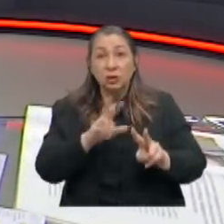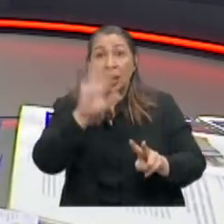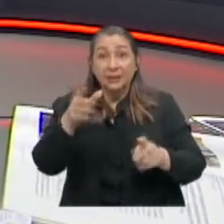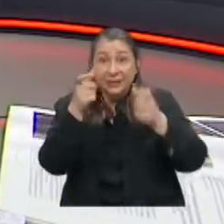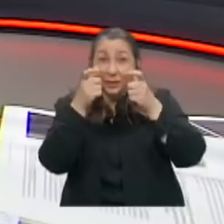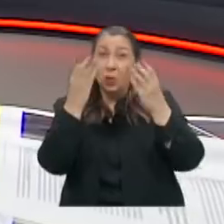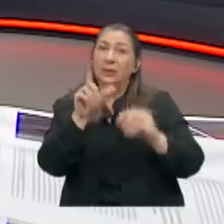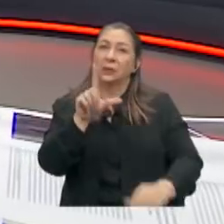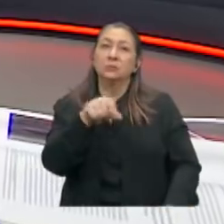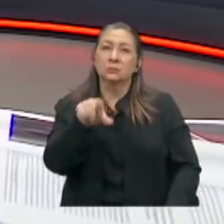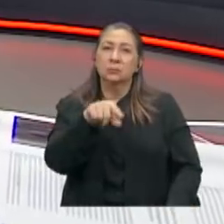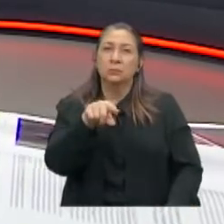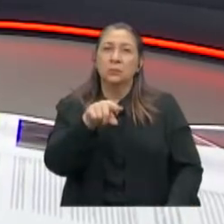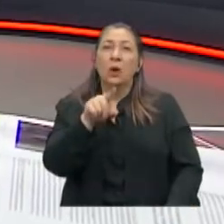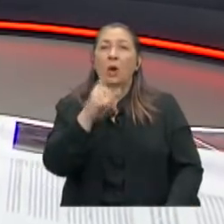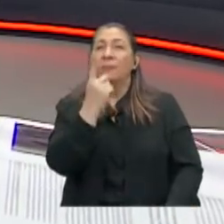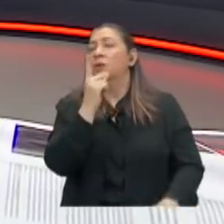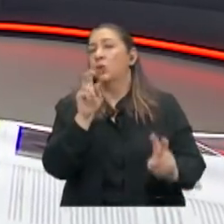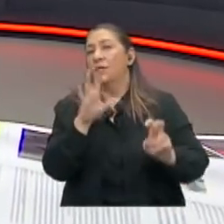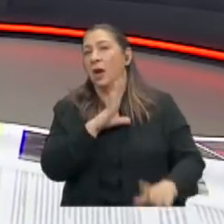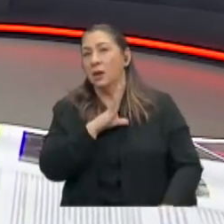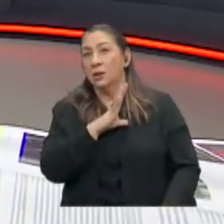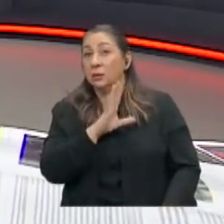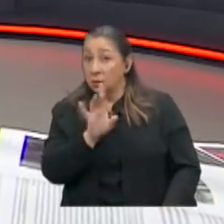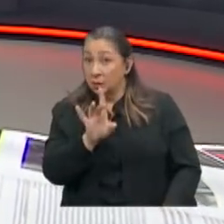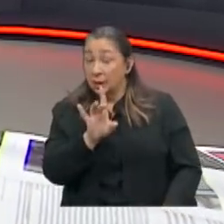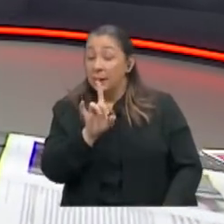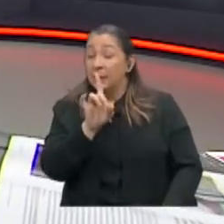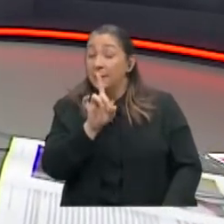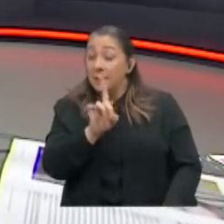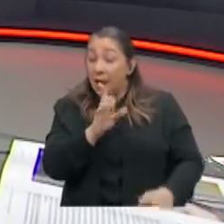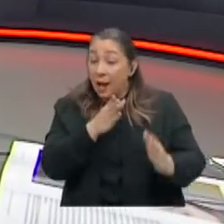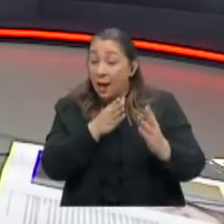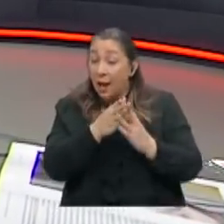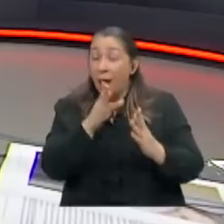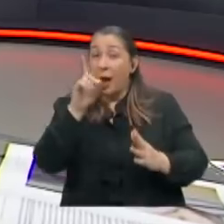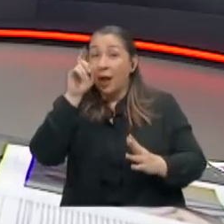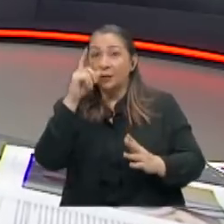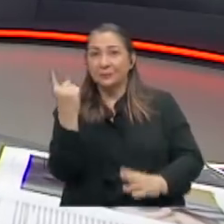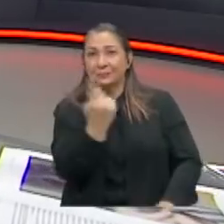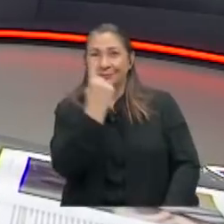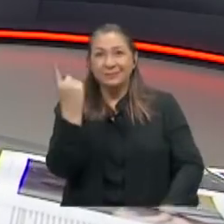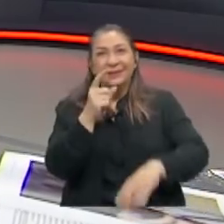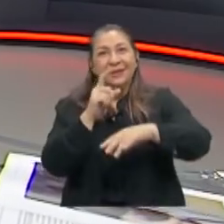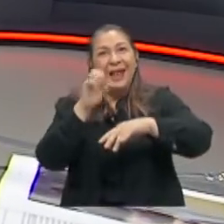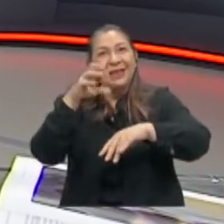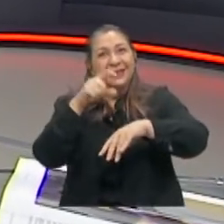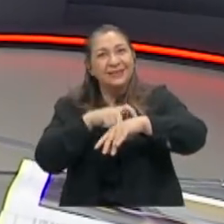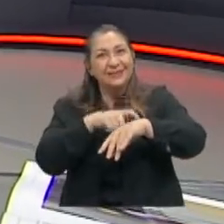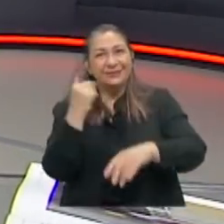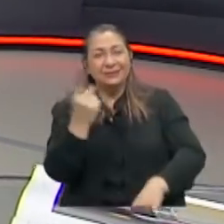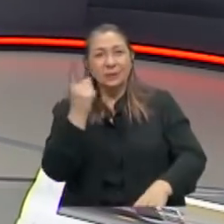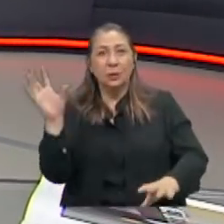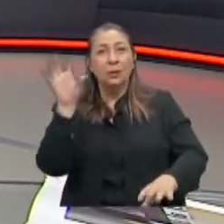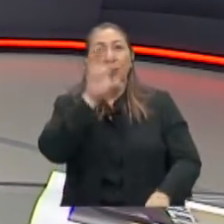Herkesin dikkat etmesi lazım. Öyle bir mesele var. Bir arada da bir akıllı sayaç falan hikayesi çıkarttılar. Onları